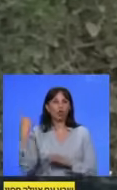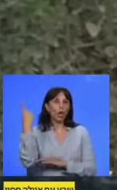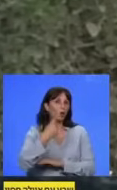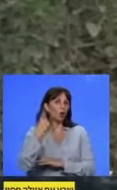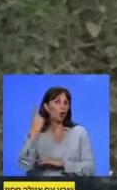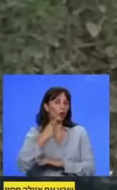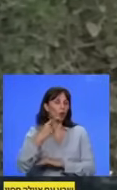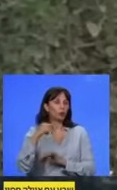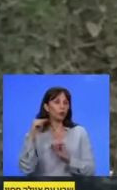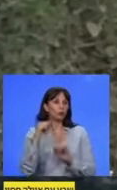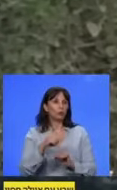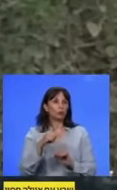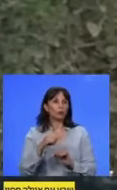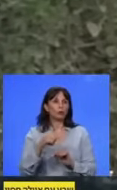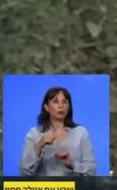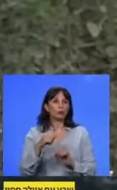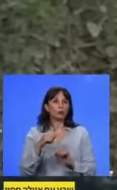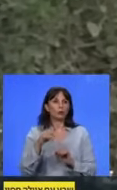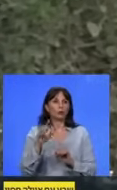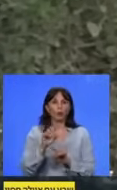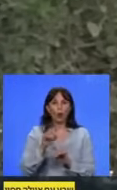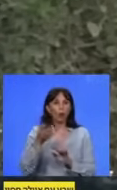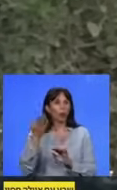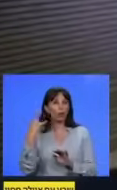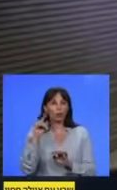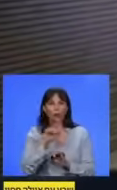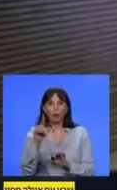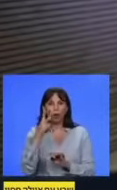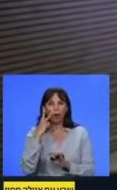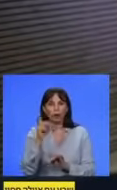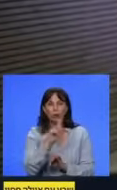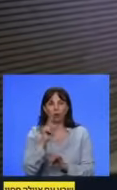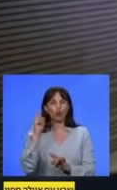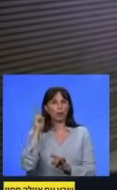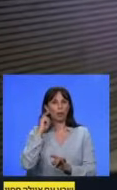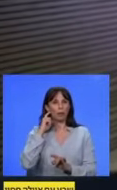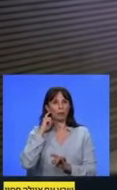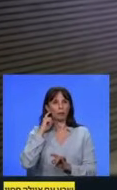קיבלו, לא הייתם, לא ראיתם, לא שמעתם.